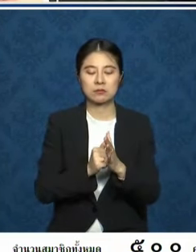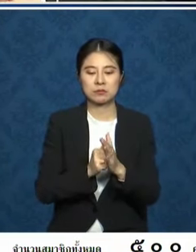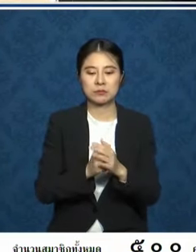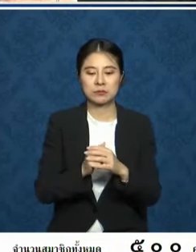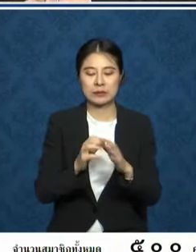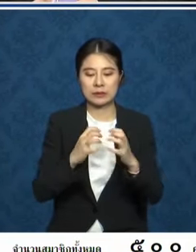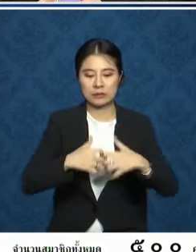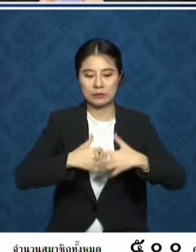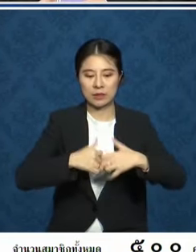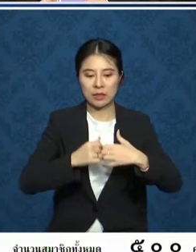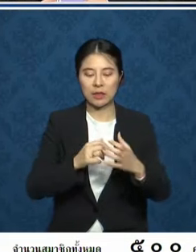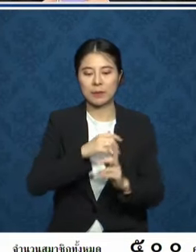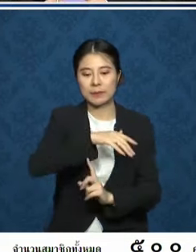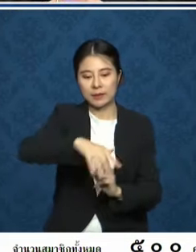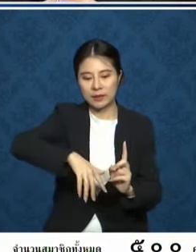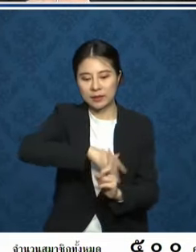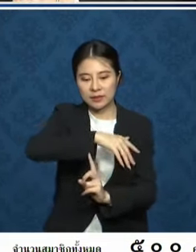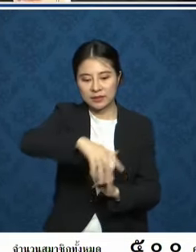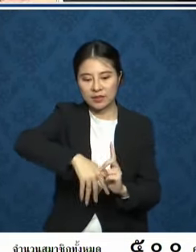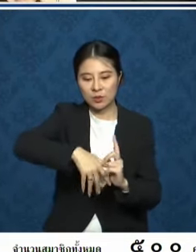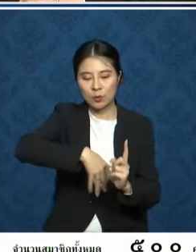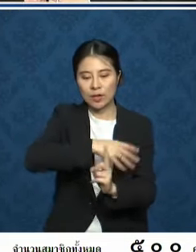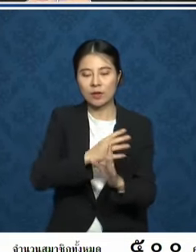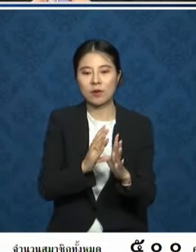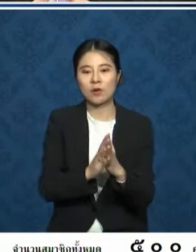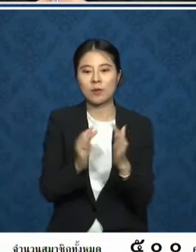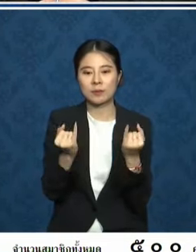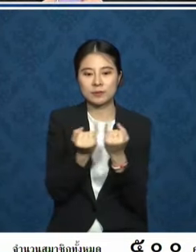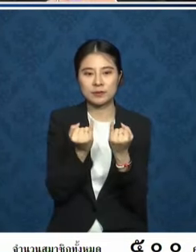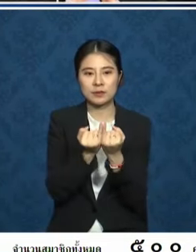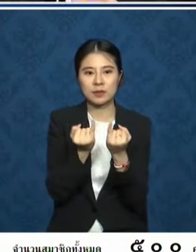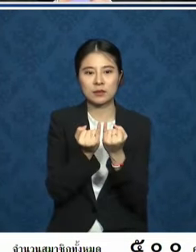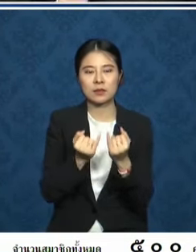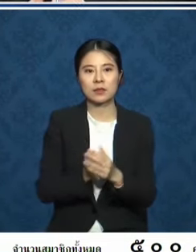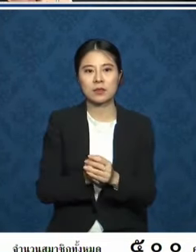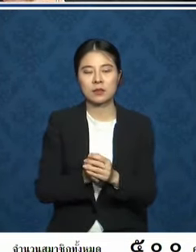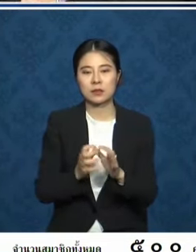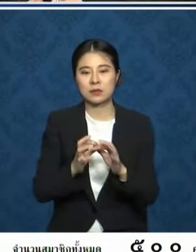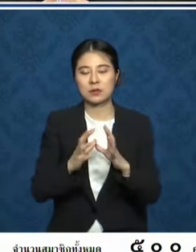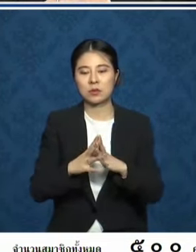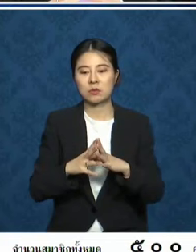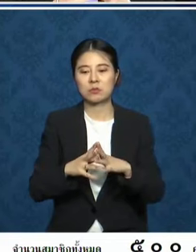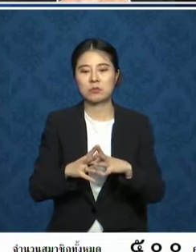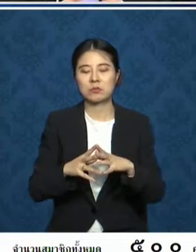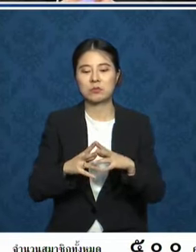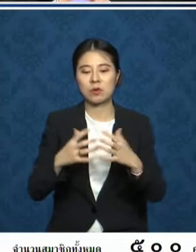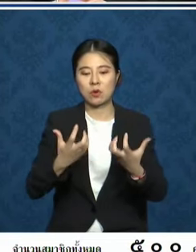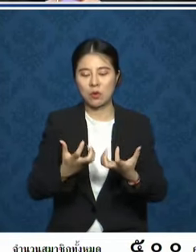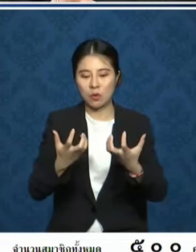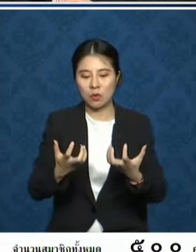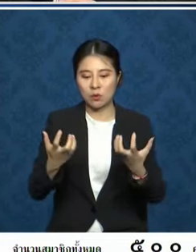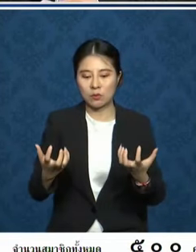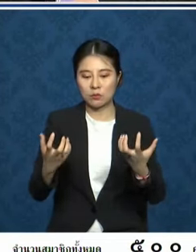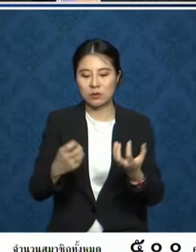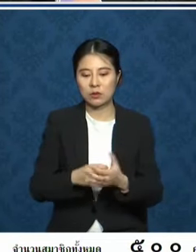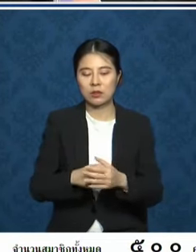กรรมที่ตอบสนองต่อด้านพลังานสีเขียวหรืออุตสาหกรรมที่ลดการใช้วัสดุที่ส้นเปื